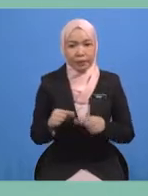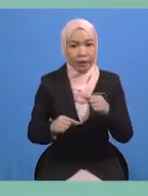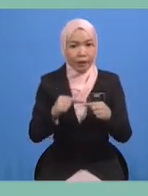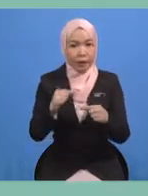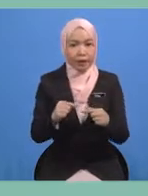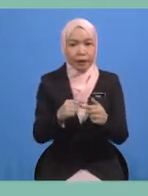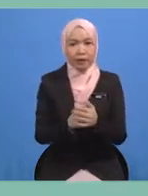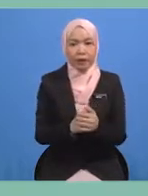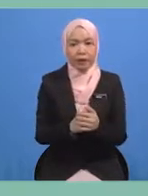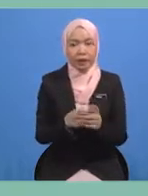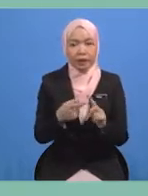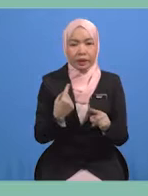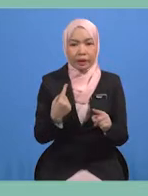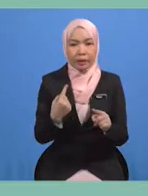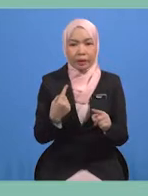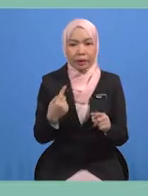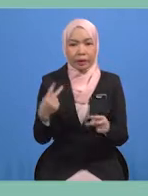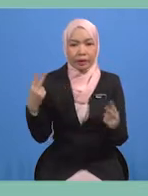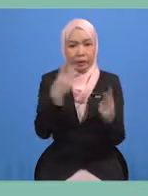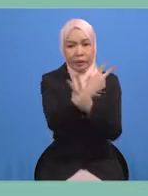bergerak melalui vakum.